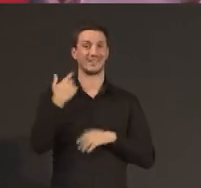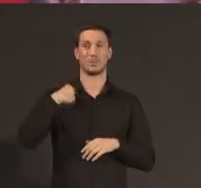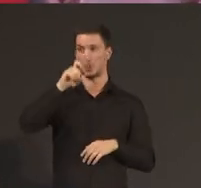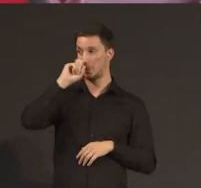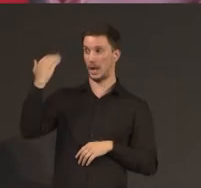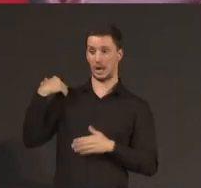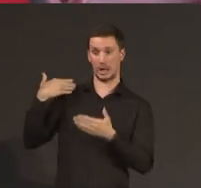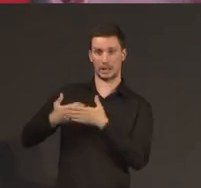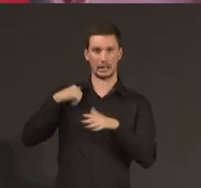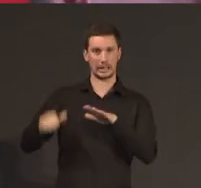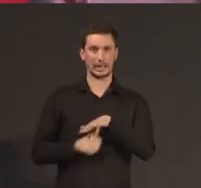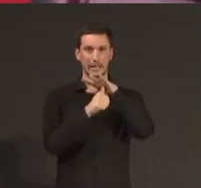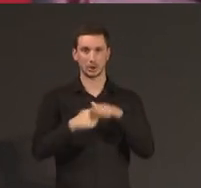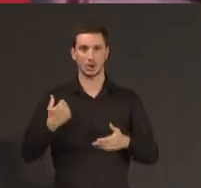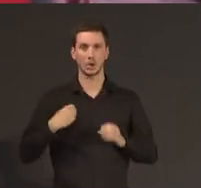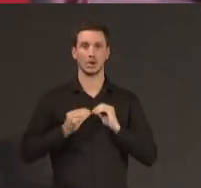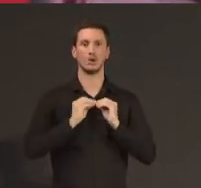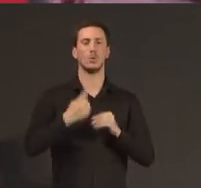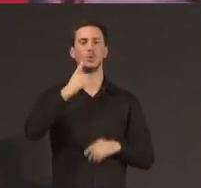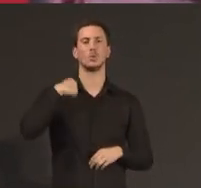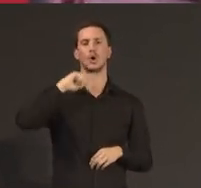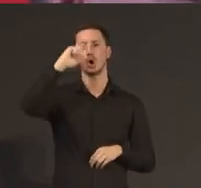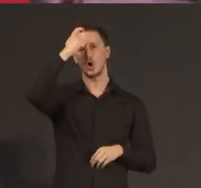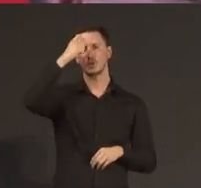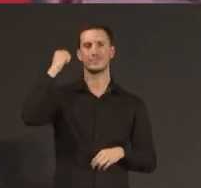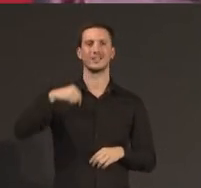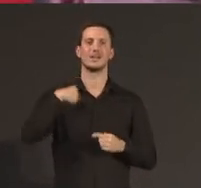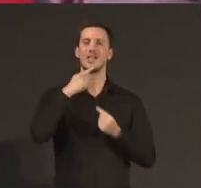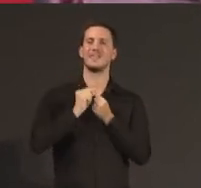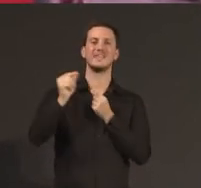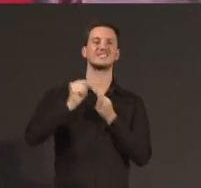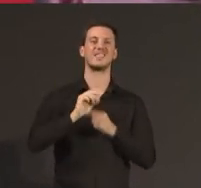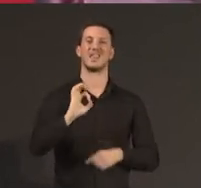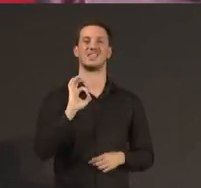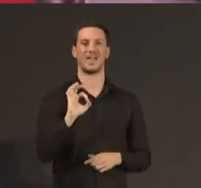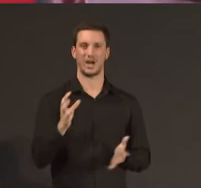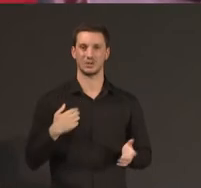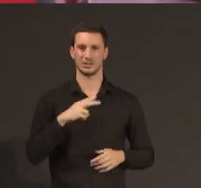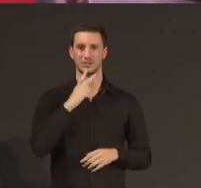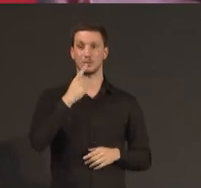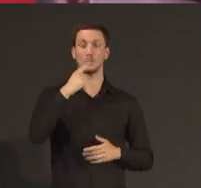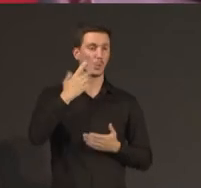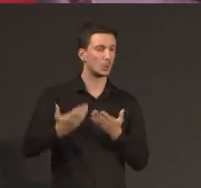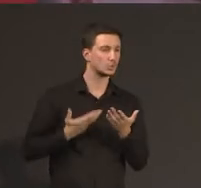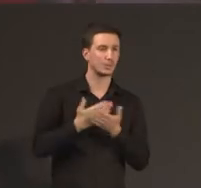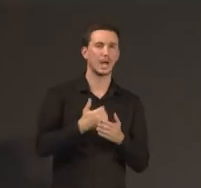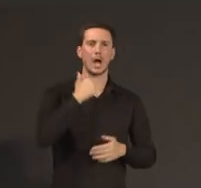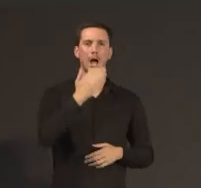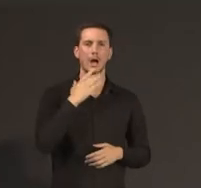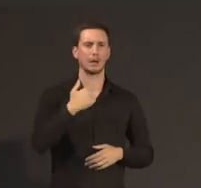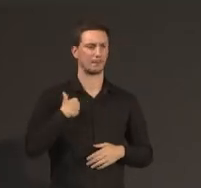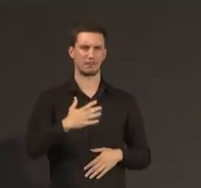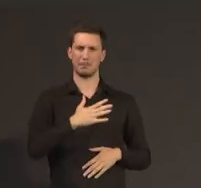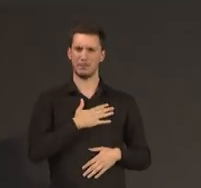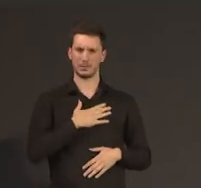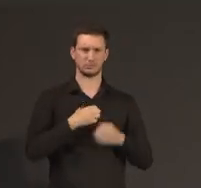any, periòdicament he parlat d'un concepte que en diem la distància zero. És a dir, qualsevol suggeriment que tingueu, m'envieu a mi mateix